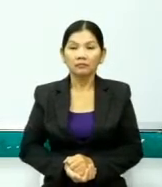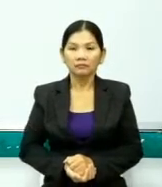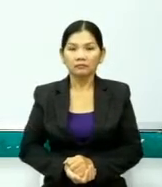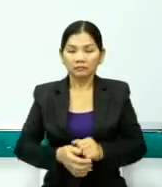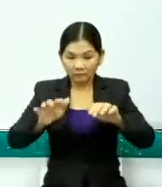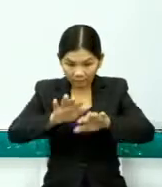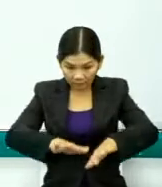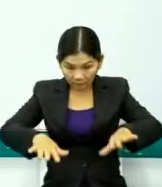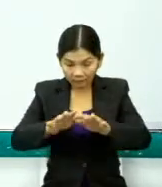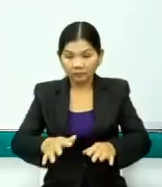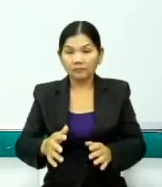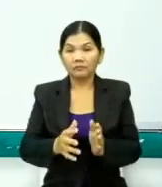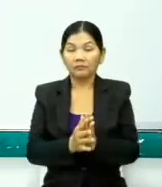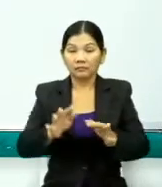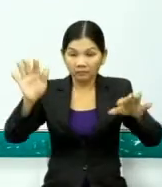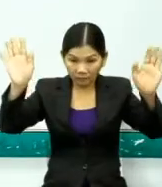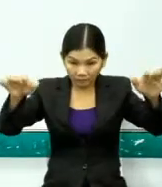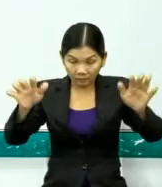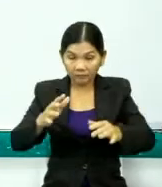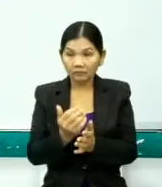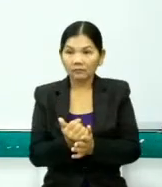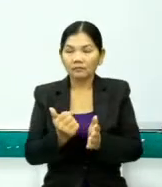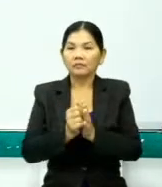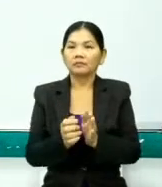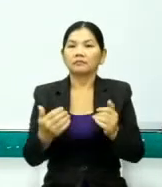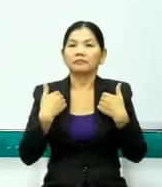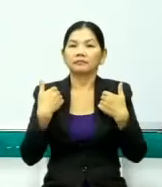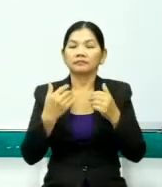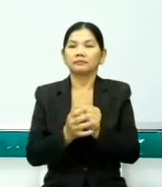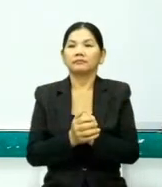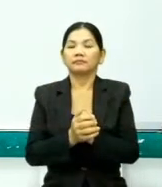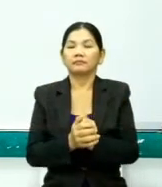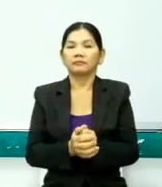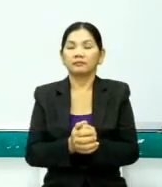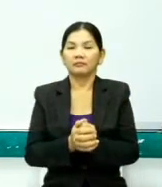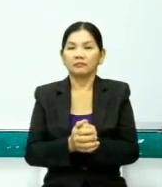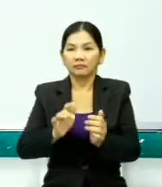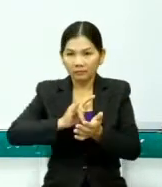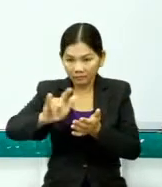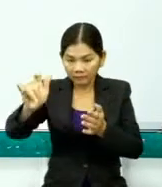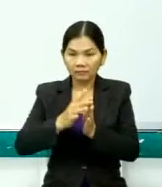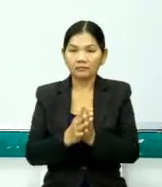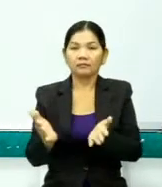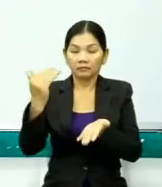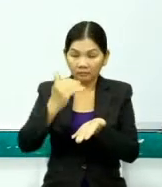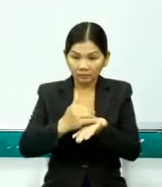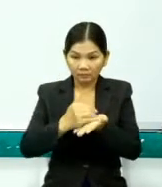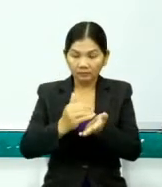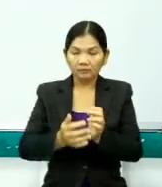hài tất có chơi hà tiết con ná chà nhân con ăn tiết lang vinh đã khuôn ảnh